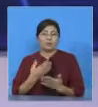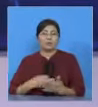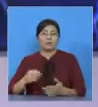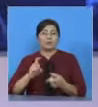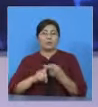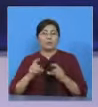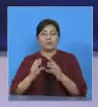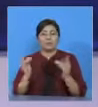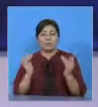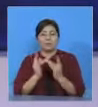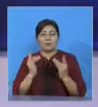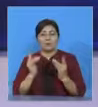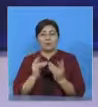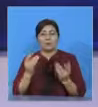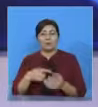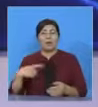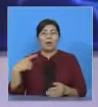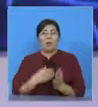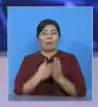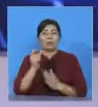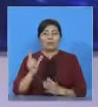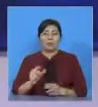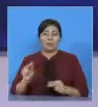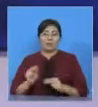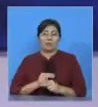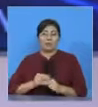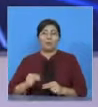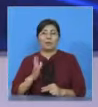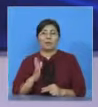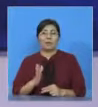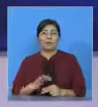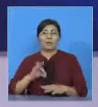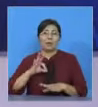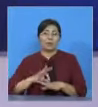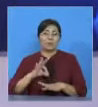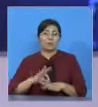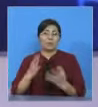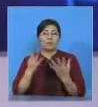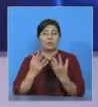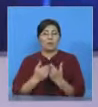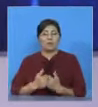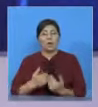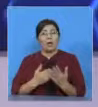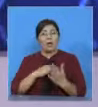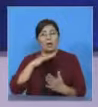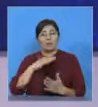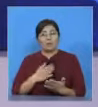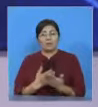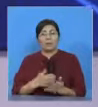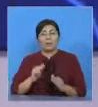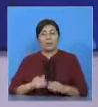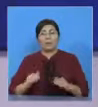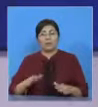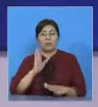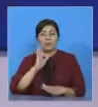инфекциялық аурухана мен стационарларда 1000-нан астам адам ем қабылдап жатыр. Ауру жұқтырғандар қатарында балалар, жастар, жүкті